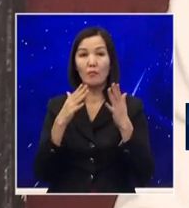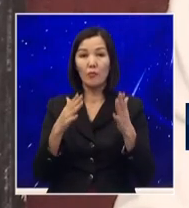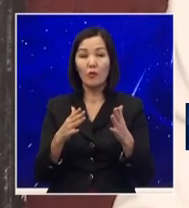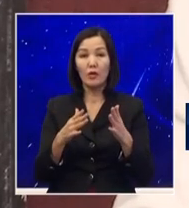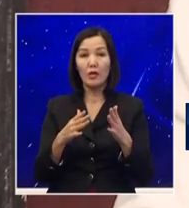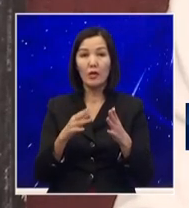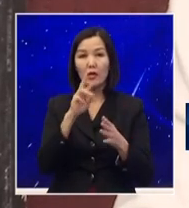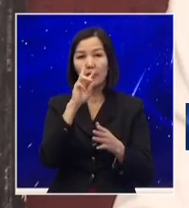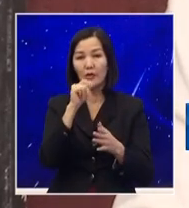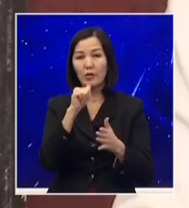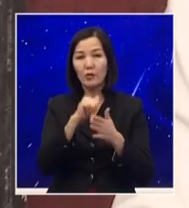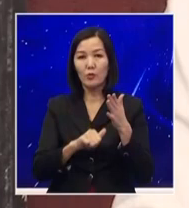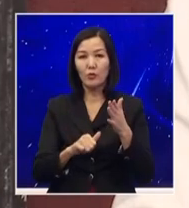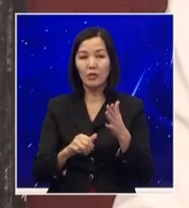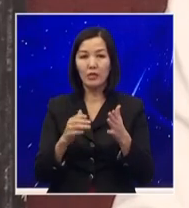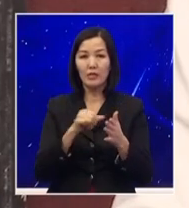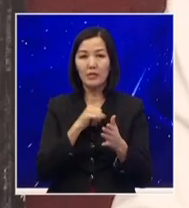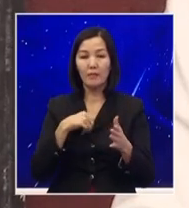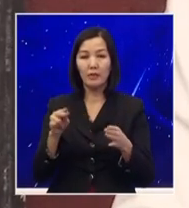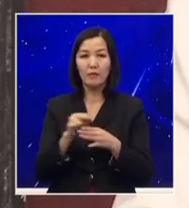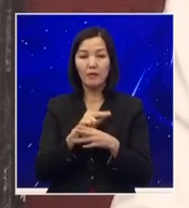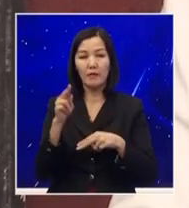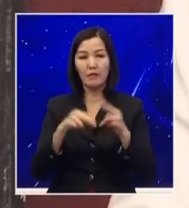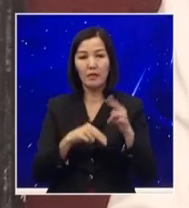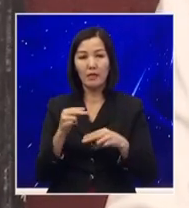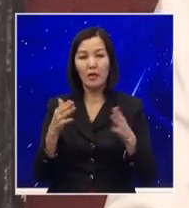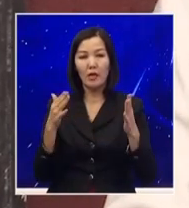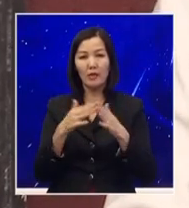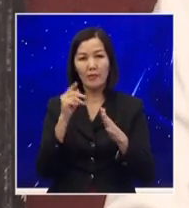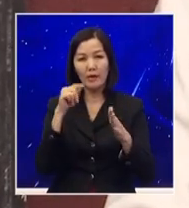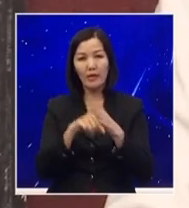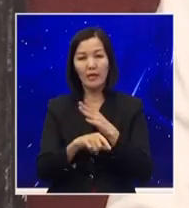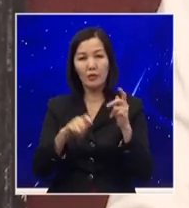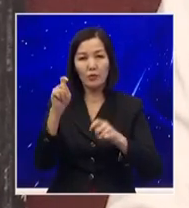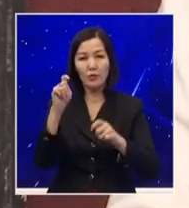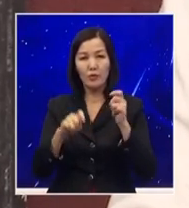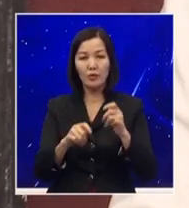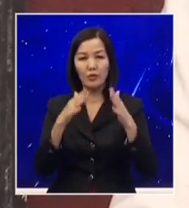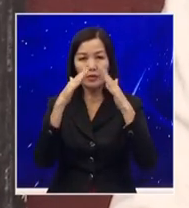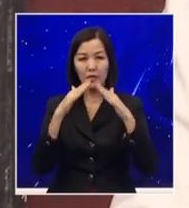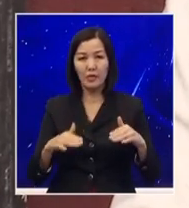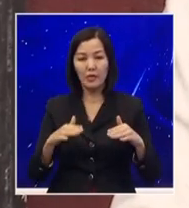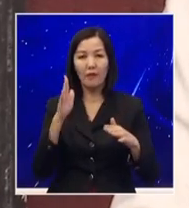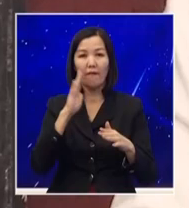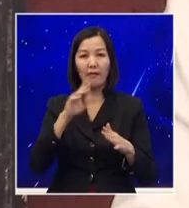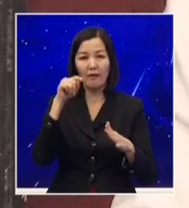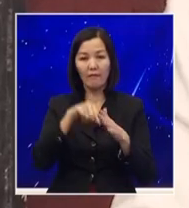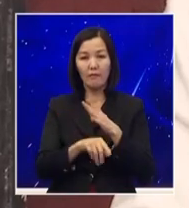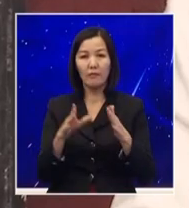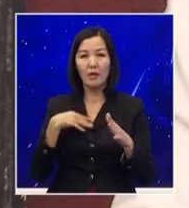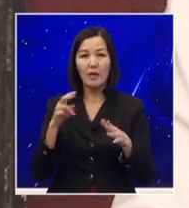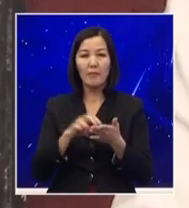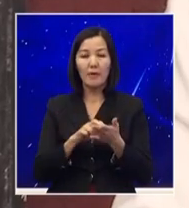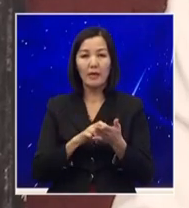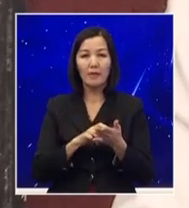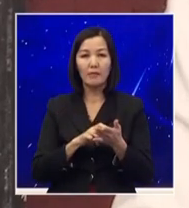дефекты хотелось бы, чтобы исправили сами строители. В домах есть протечки. В дождь или снег через крышу в дом проникает вода. Мы уже боимся,